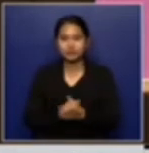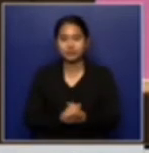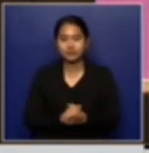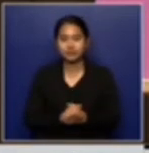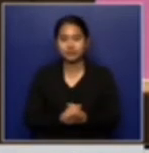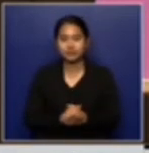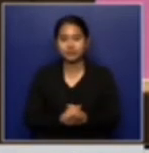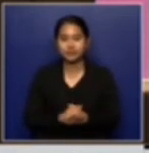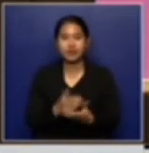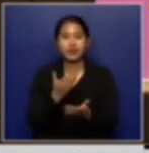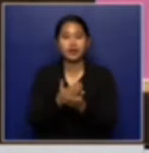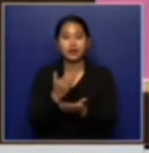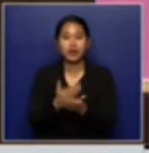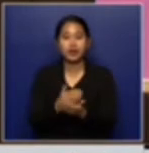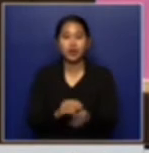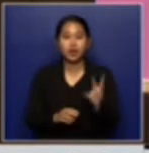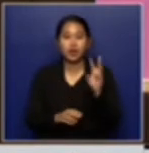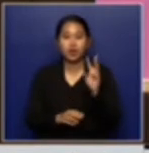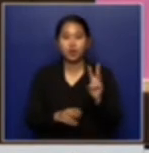ในวงเงิน